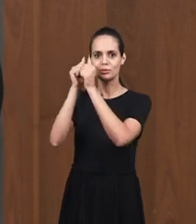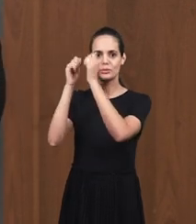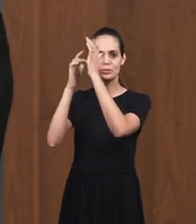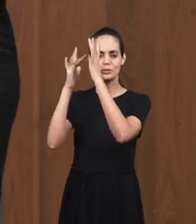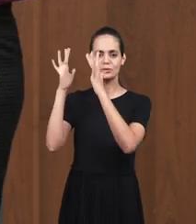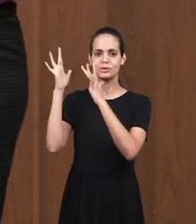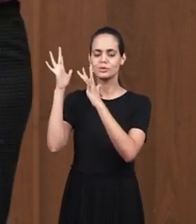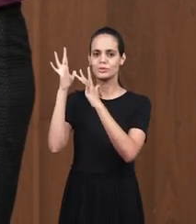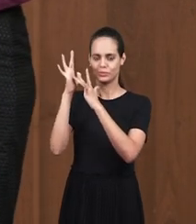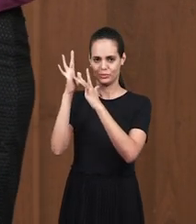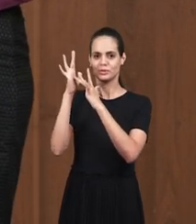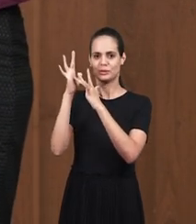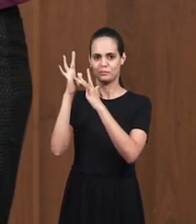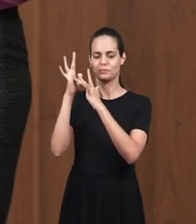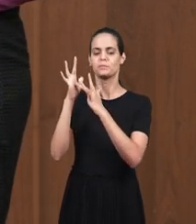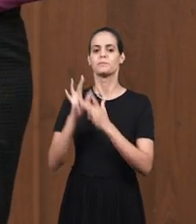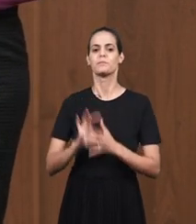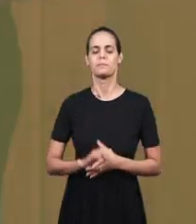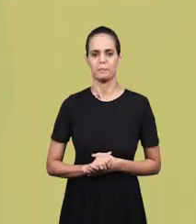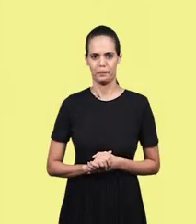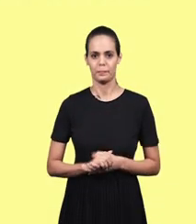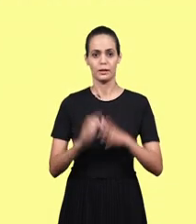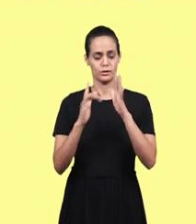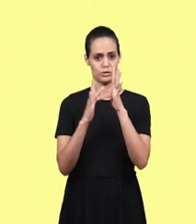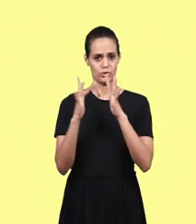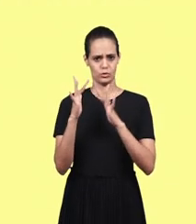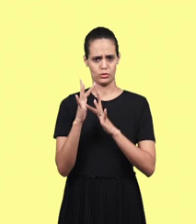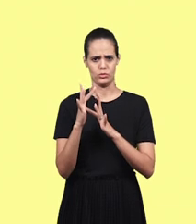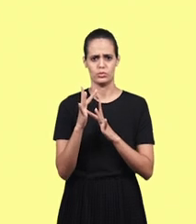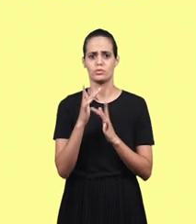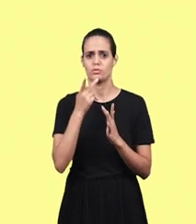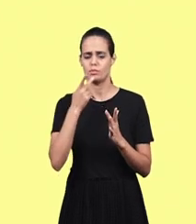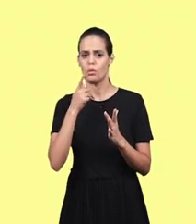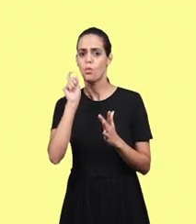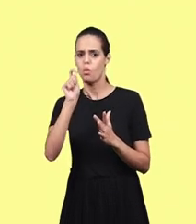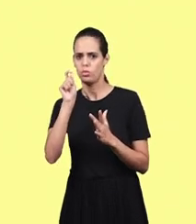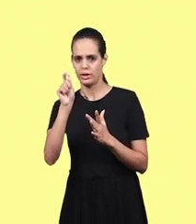à l'éternité. Regardez bien ce que Jésus a dit. Il est